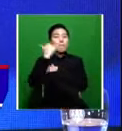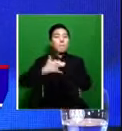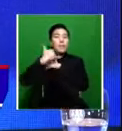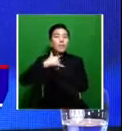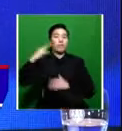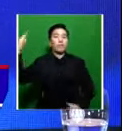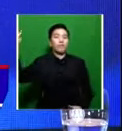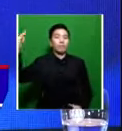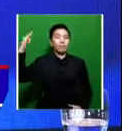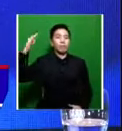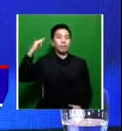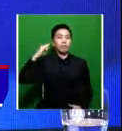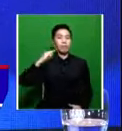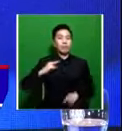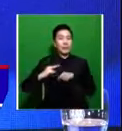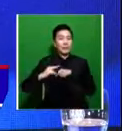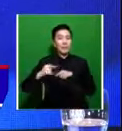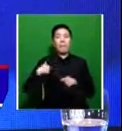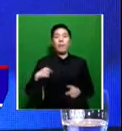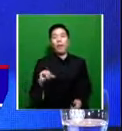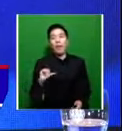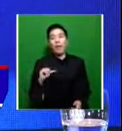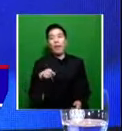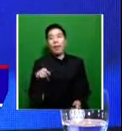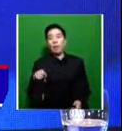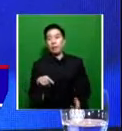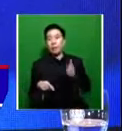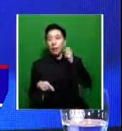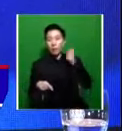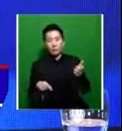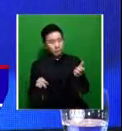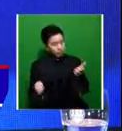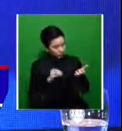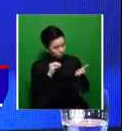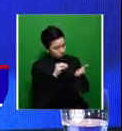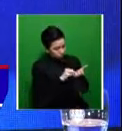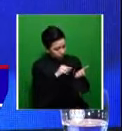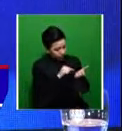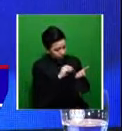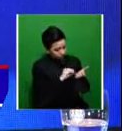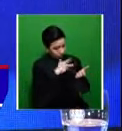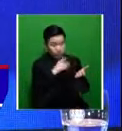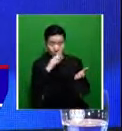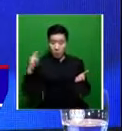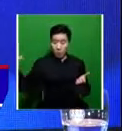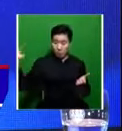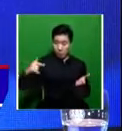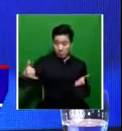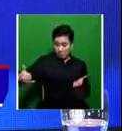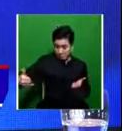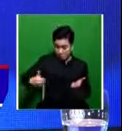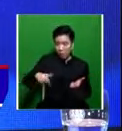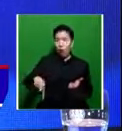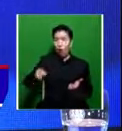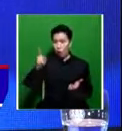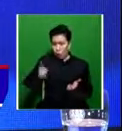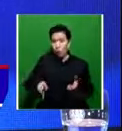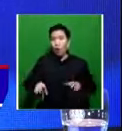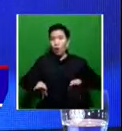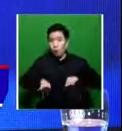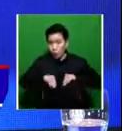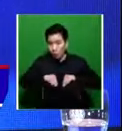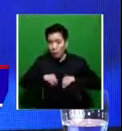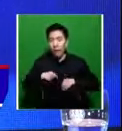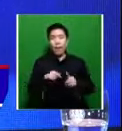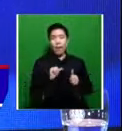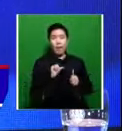คชันนะครับคนที่เดินทางเข้ามาในประเทศไทยวันนี้นะครับถ้าเข้ามาได้ก็จะต้องยอมให้มีการ